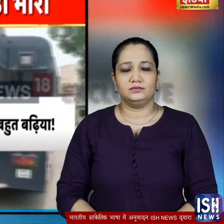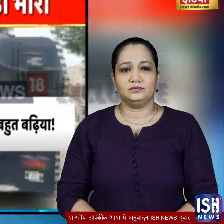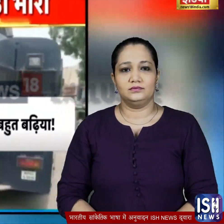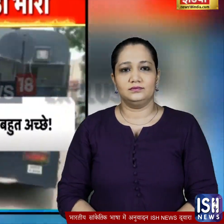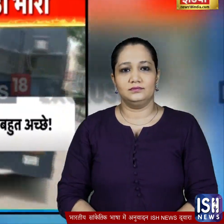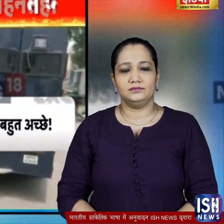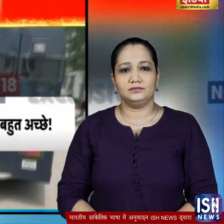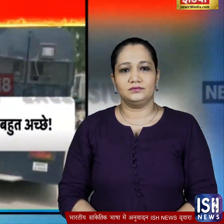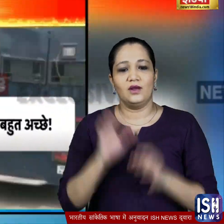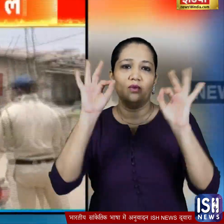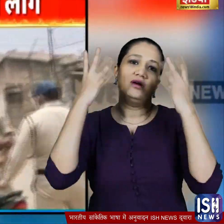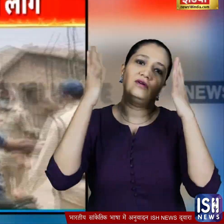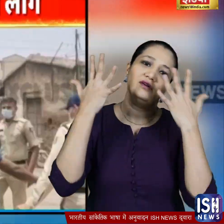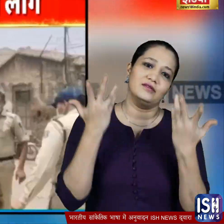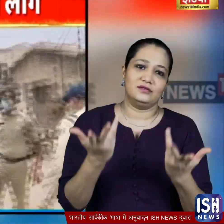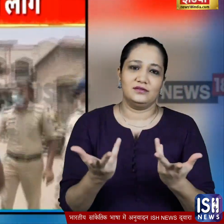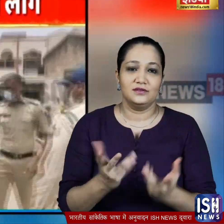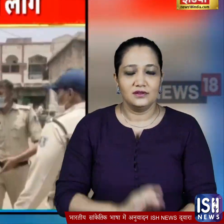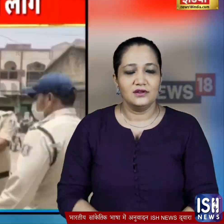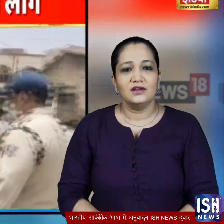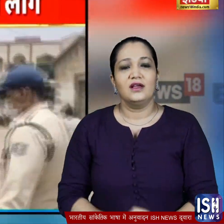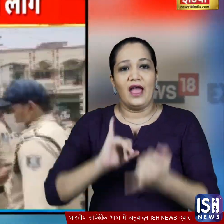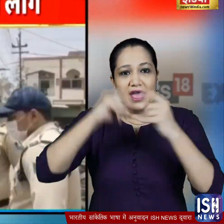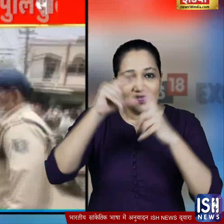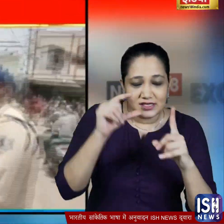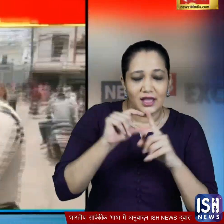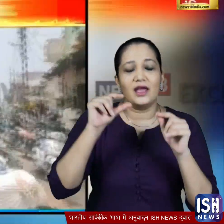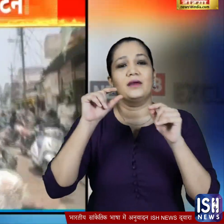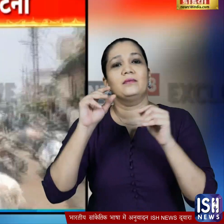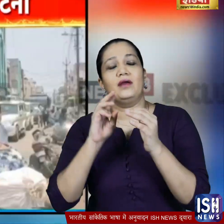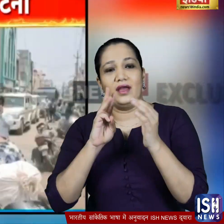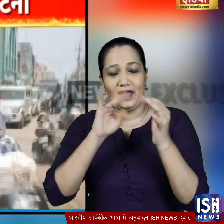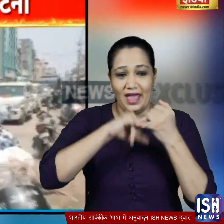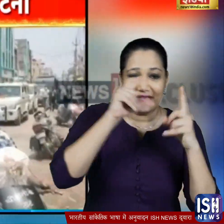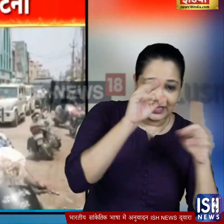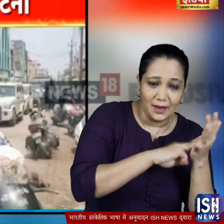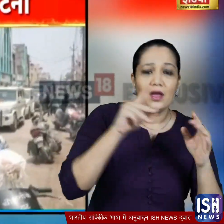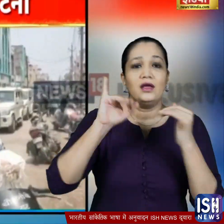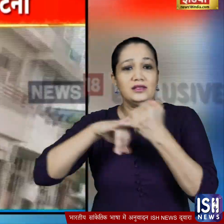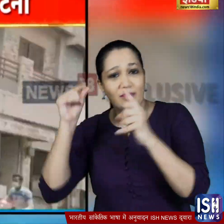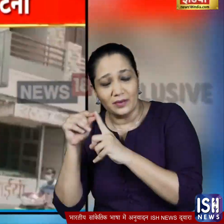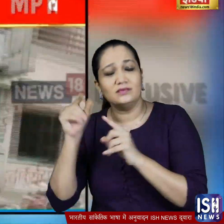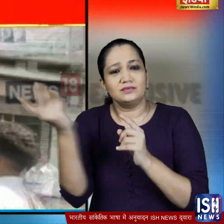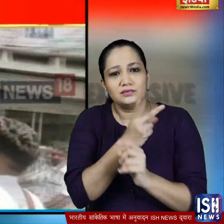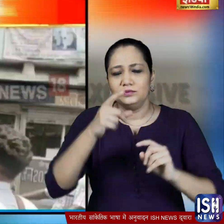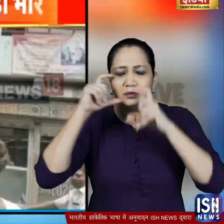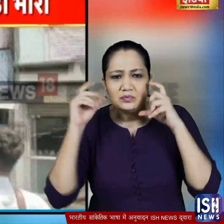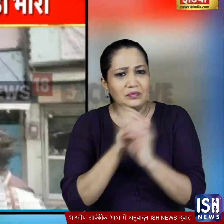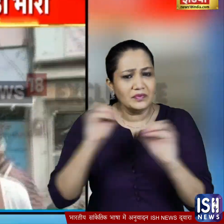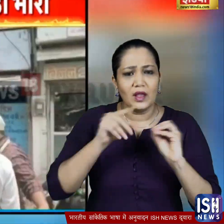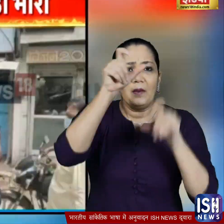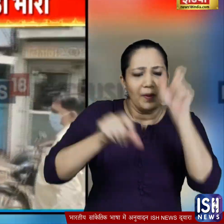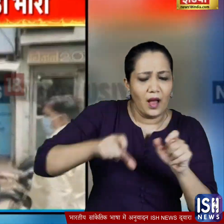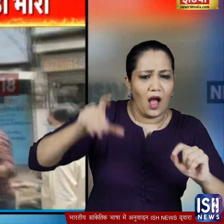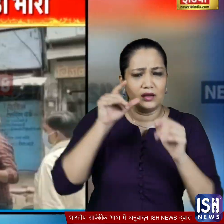बहुत बढ़िया, बहुत अच्छे। हालांकि इससे पहले एसडीएम और चीफ सुपरिटेंडेंट ऑफ पुलिस की अगुवाई में एक टीम सरेआम बिना मास्क लगाए घूम रहे